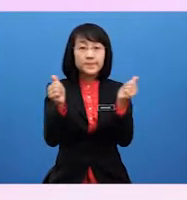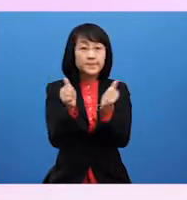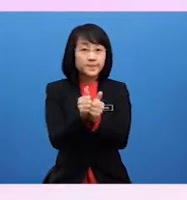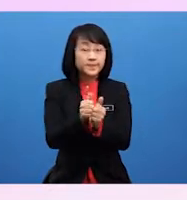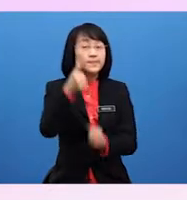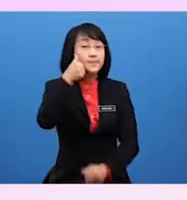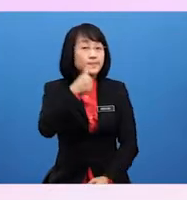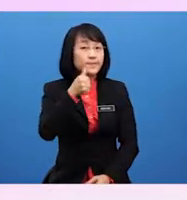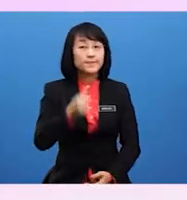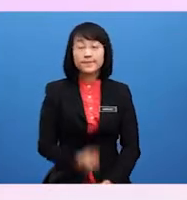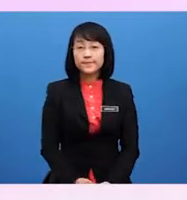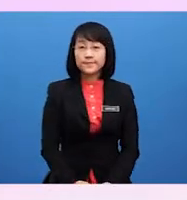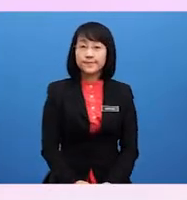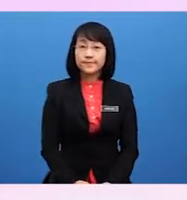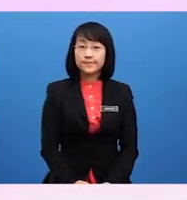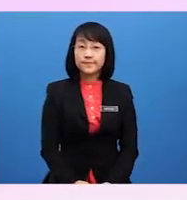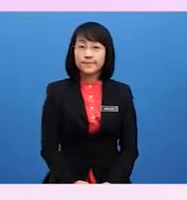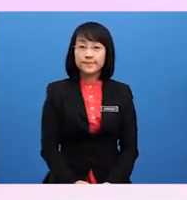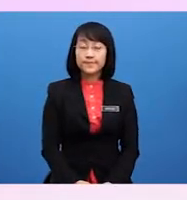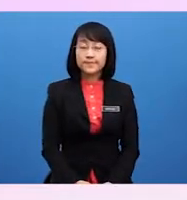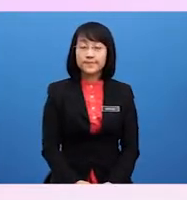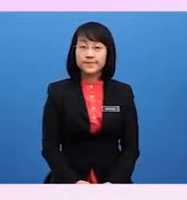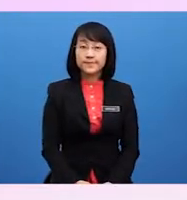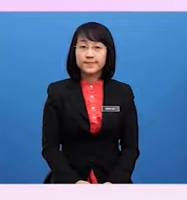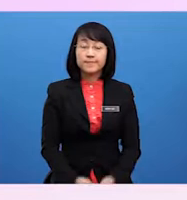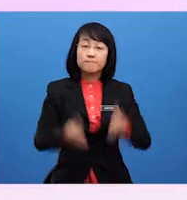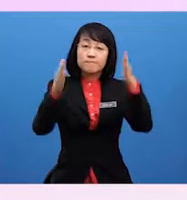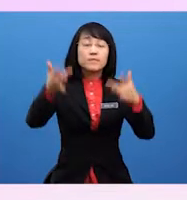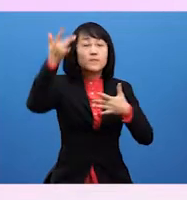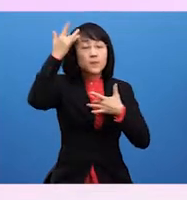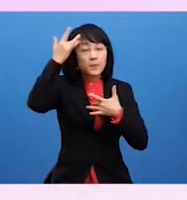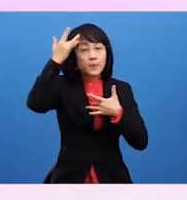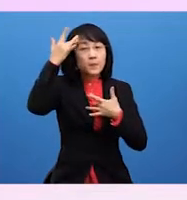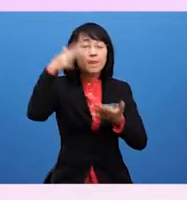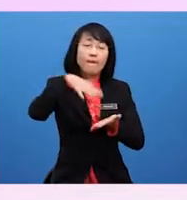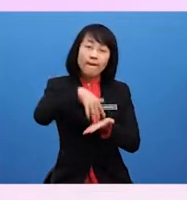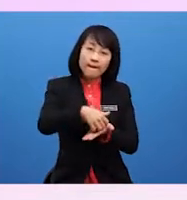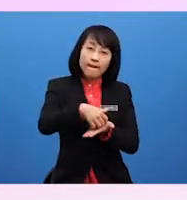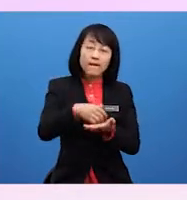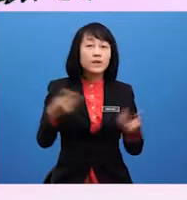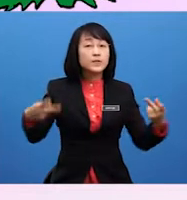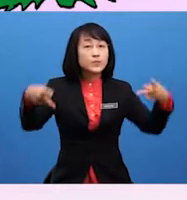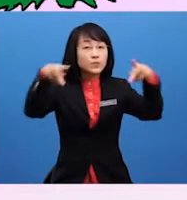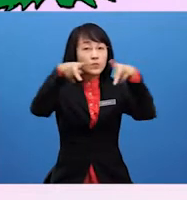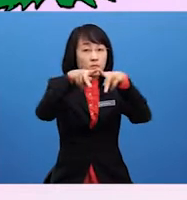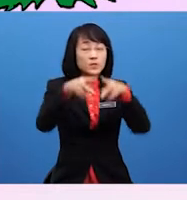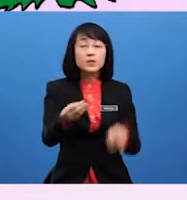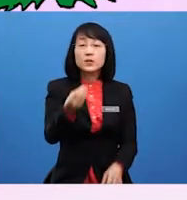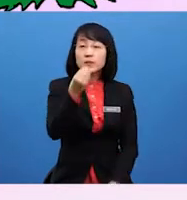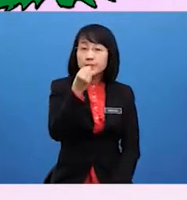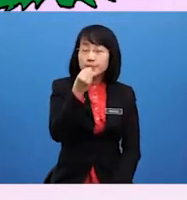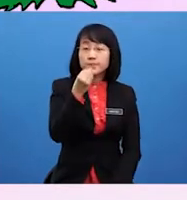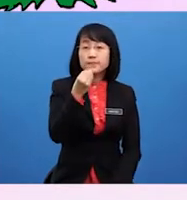individu perempuan. Individu yang sakit adalah lemah dan memerlukan sajian makanan